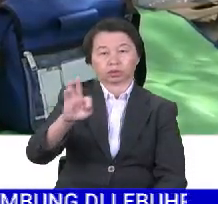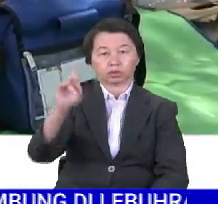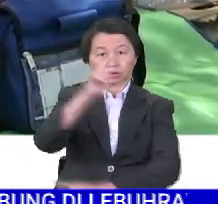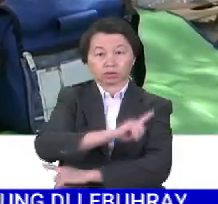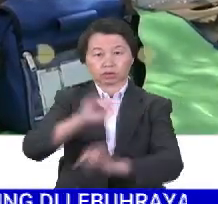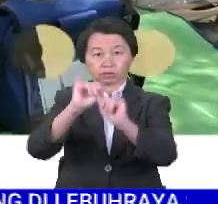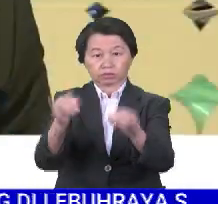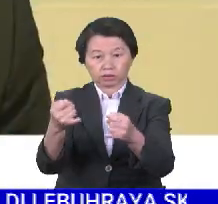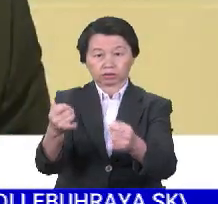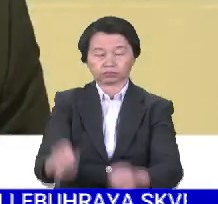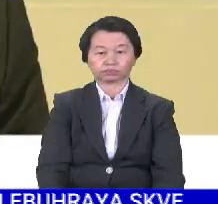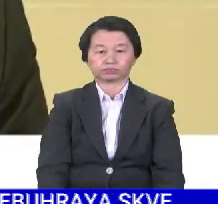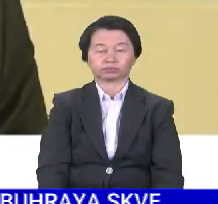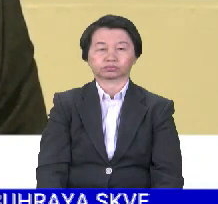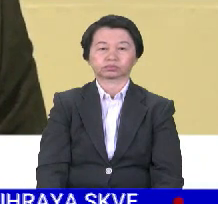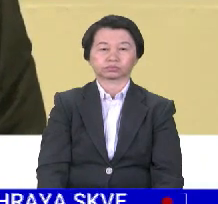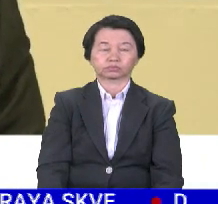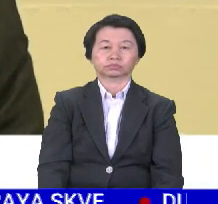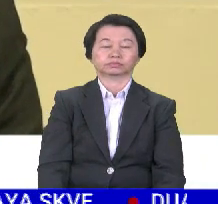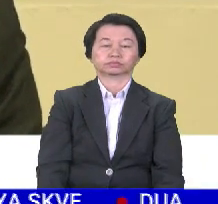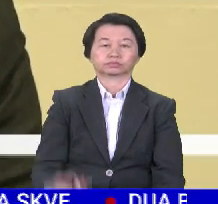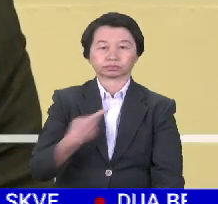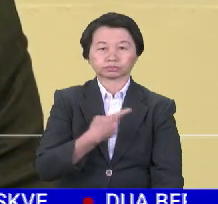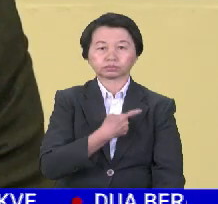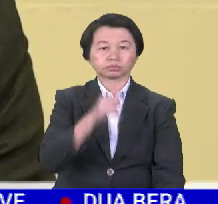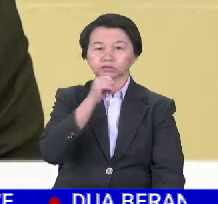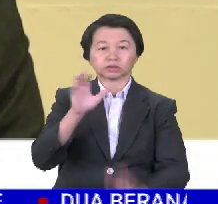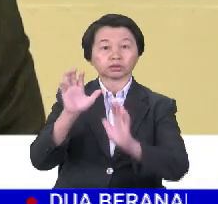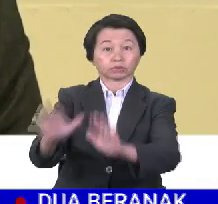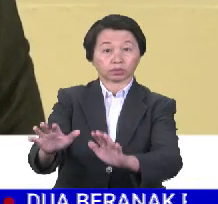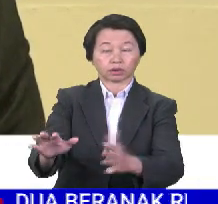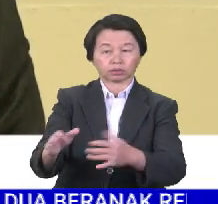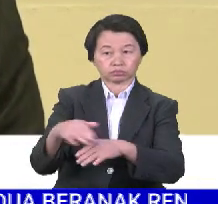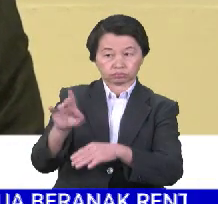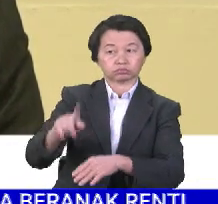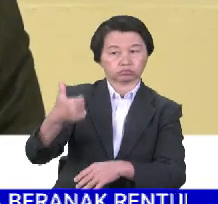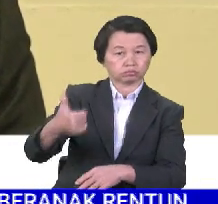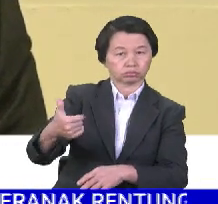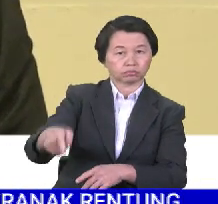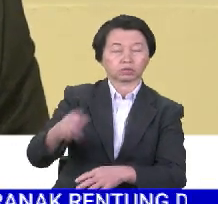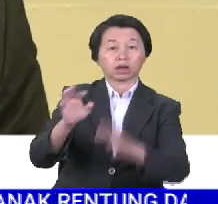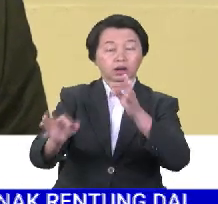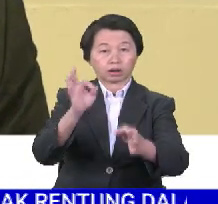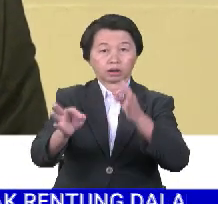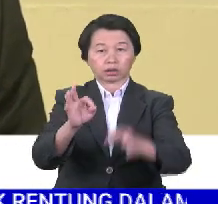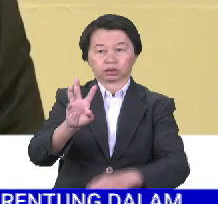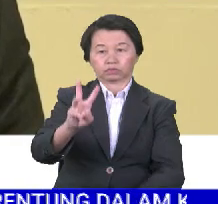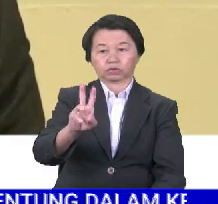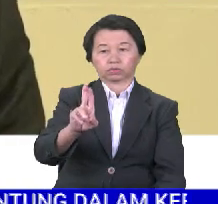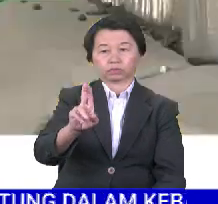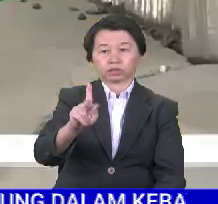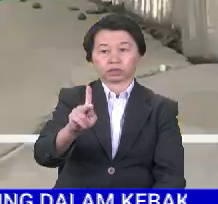Jumaat. Walaupun begitu, kita tidak menolak kelebihan, ya, sekiranya wukuf